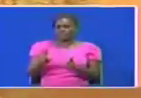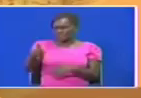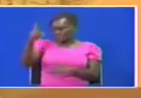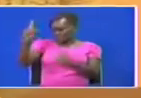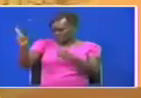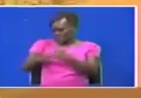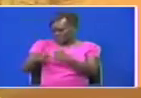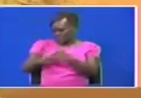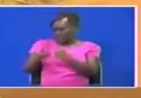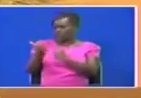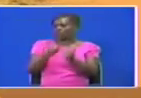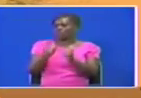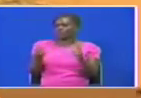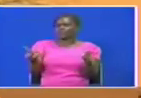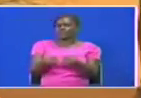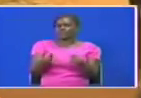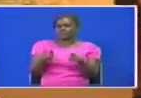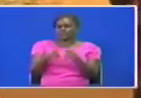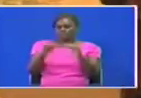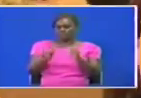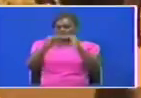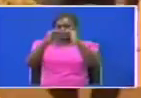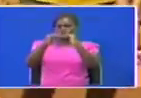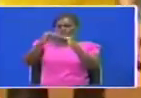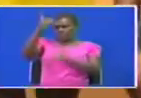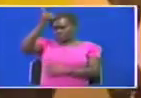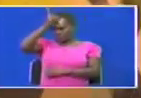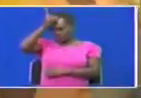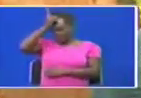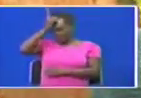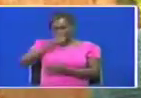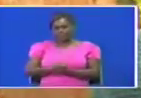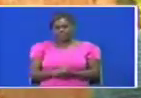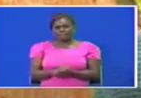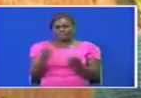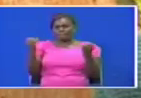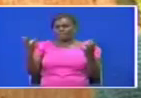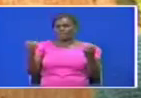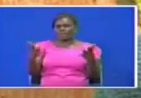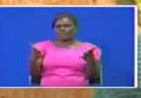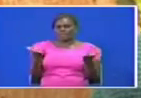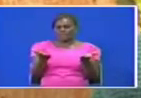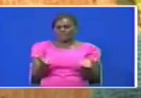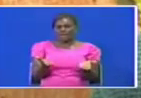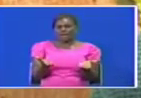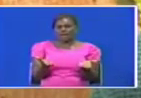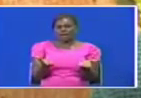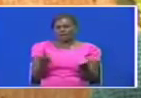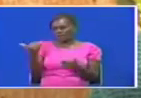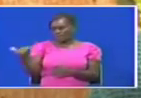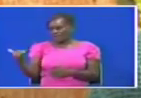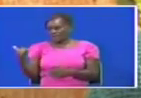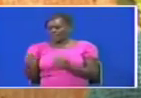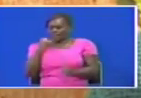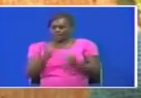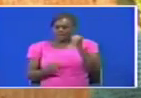watakuwa kikimbia, huku wakiinua hadhi ya kijiji cha Keringet. Wengi sana ndio wako shape sai, na upcoming juniors na youth